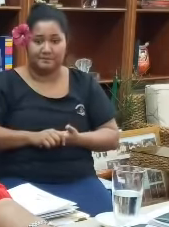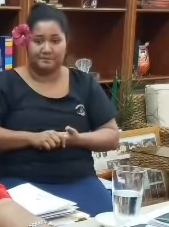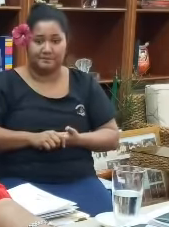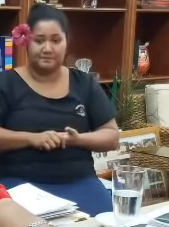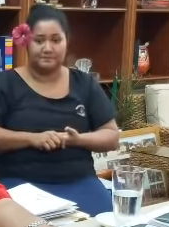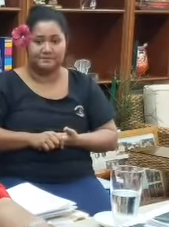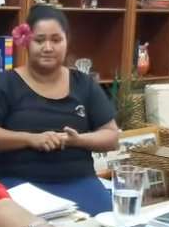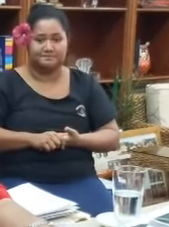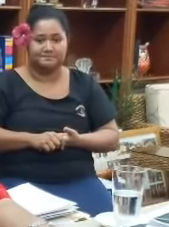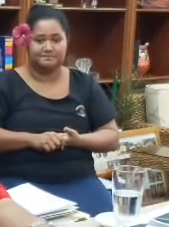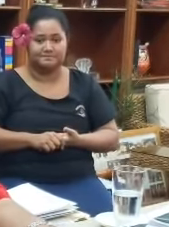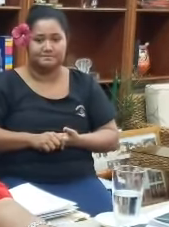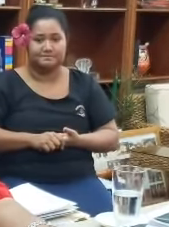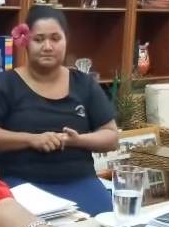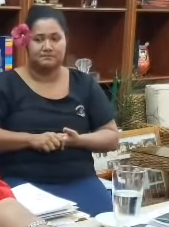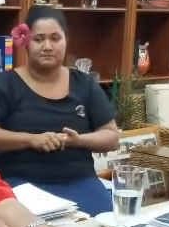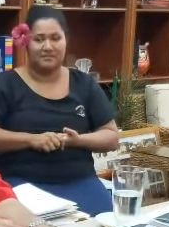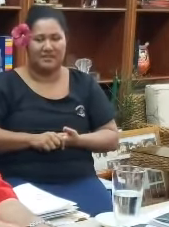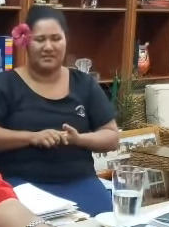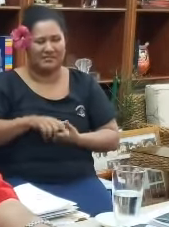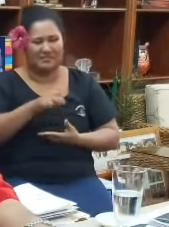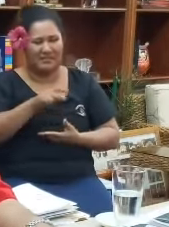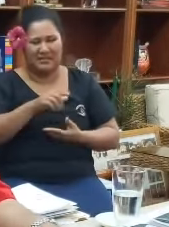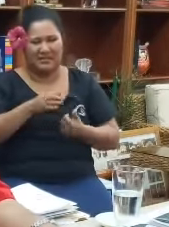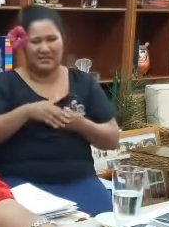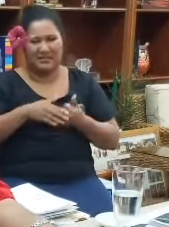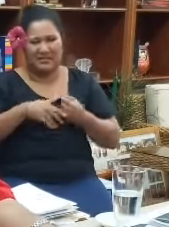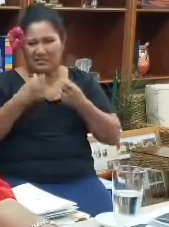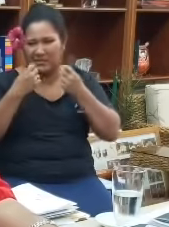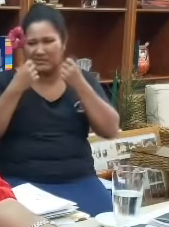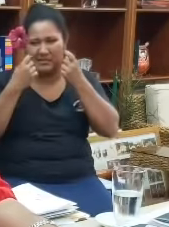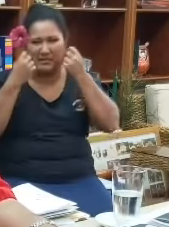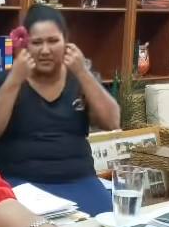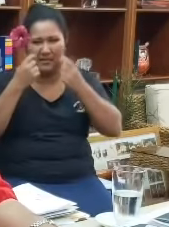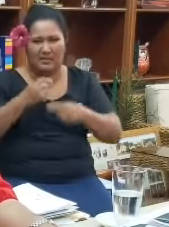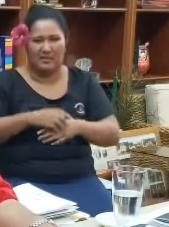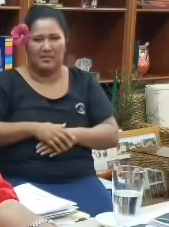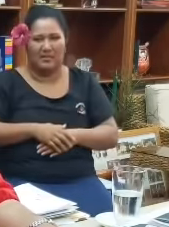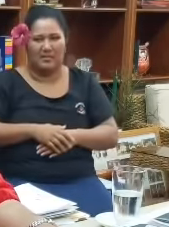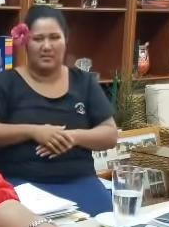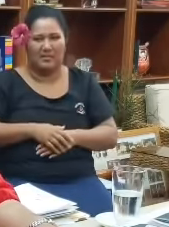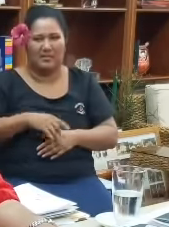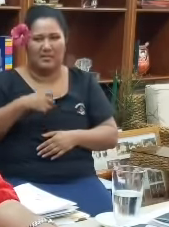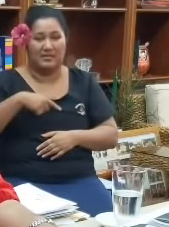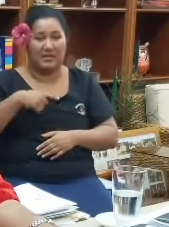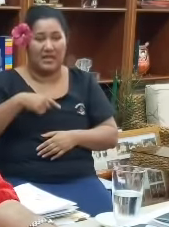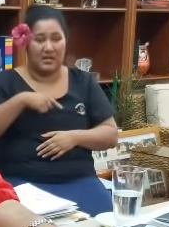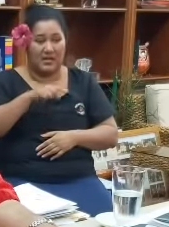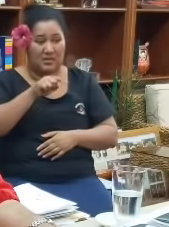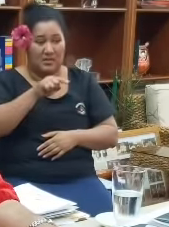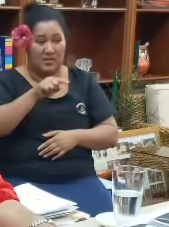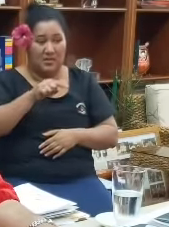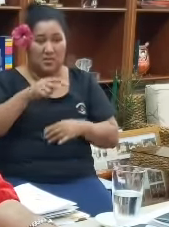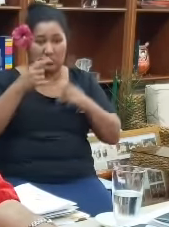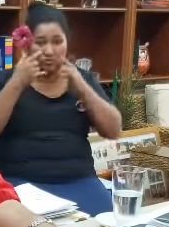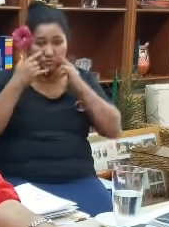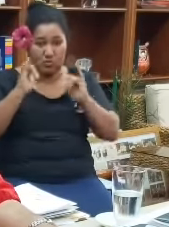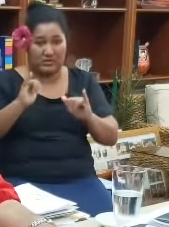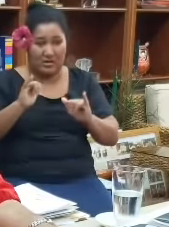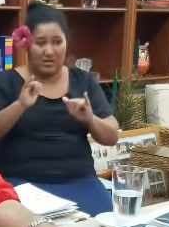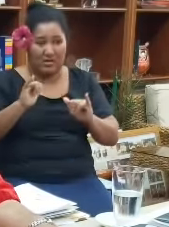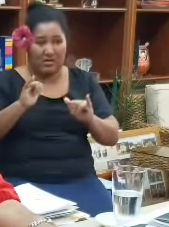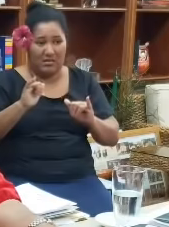ole le mam la male ne ole le o lo yo ya ke le mam la ponsa